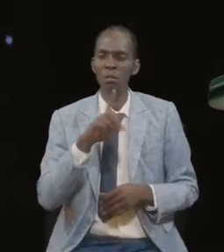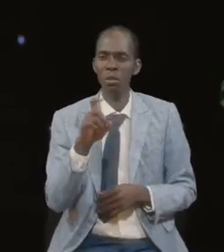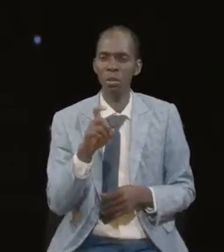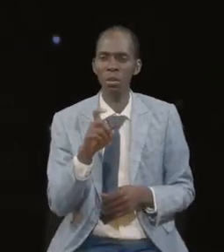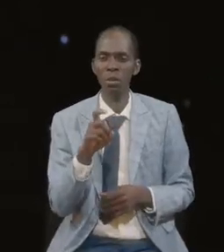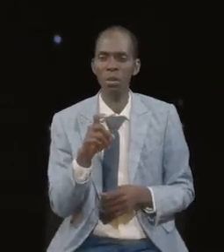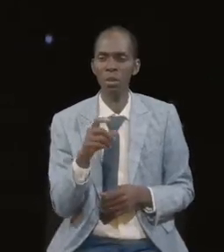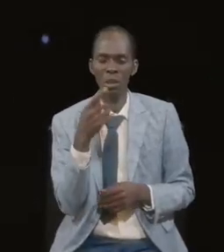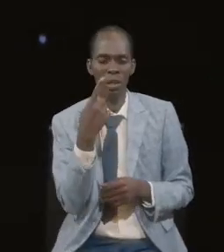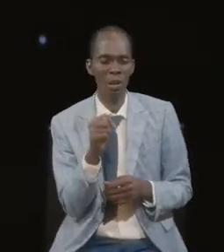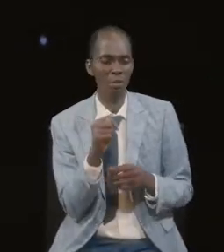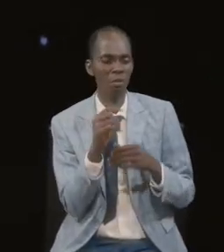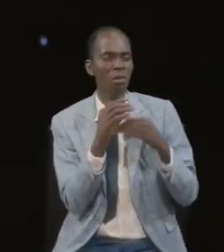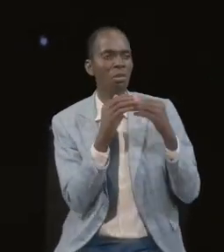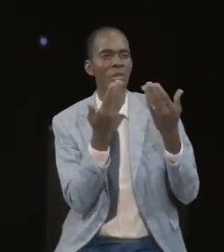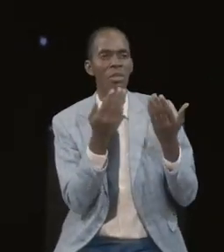orgueilleux?